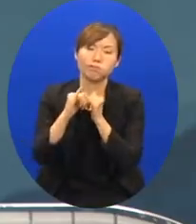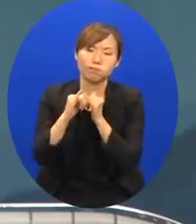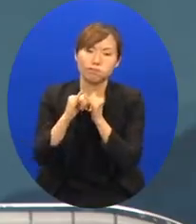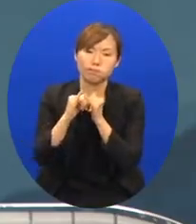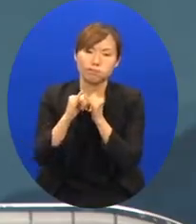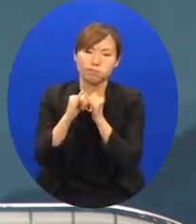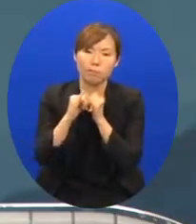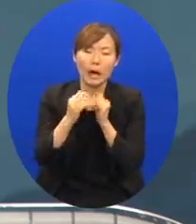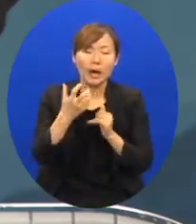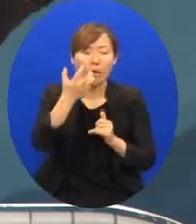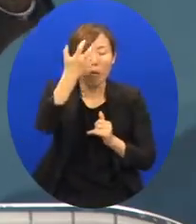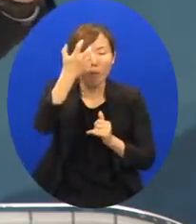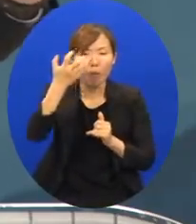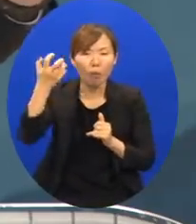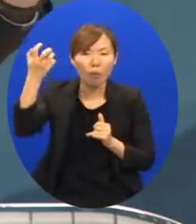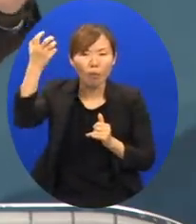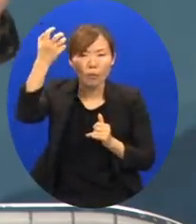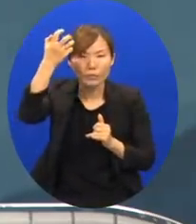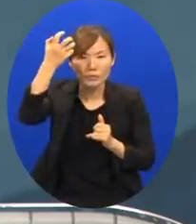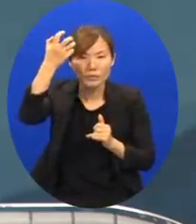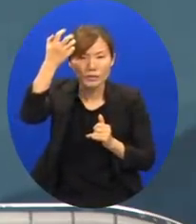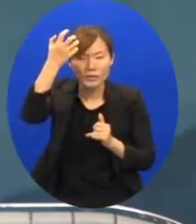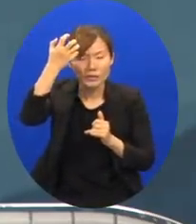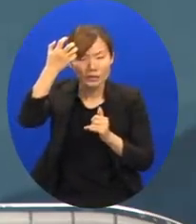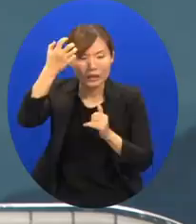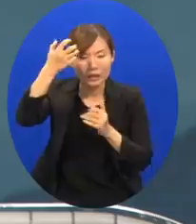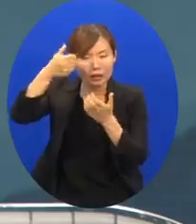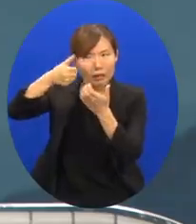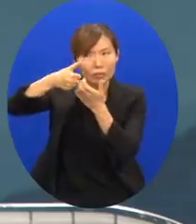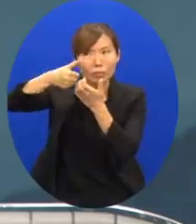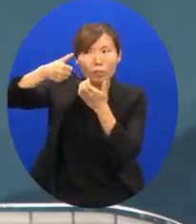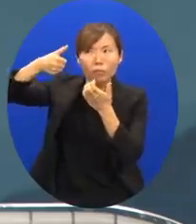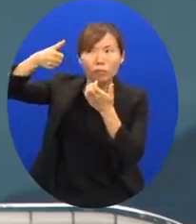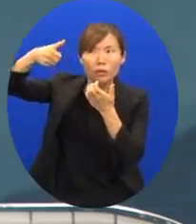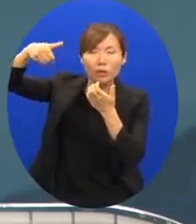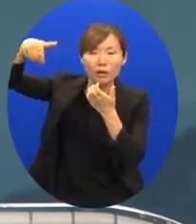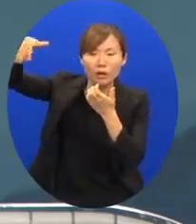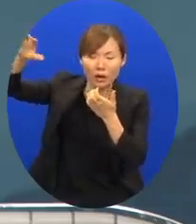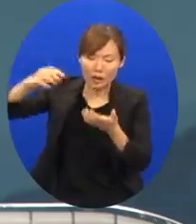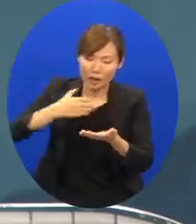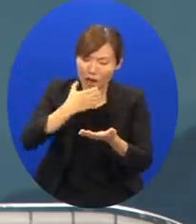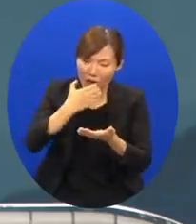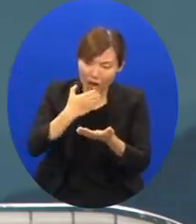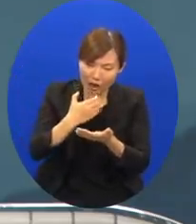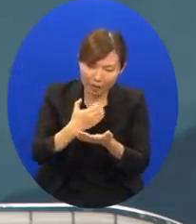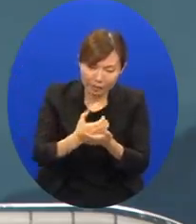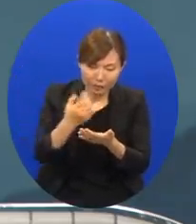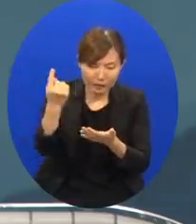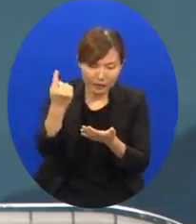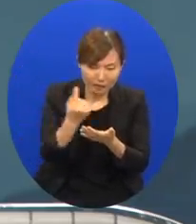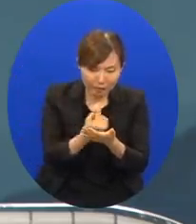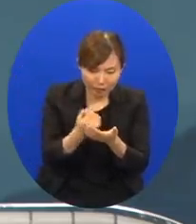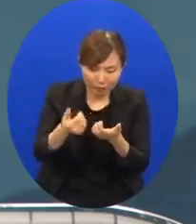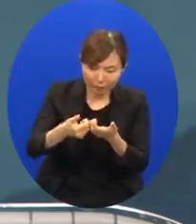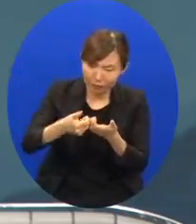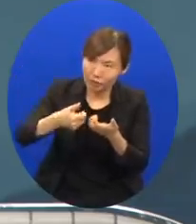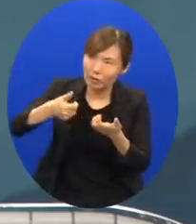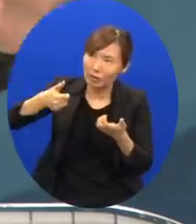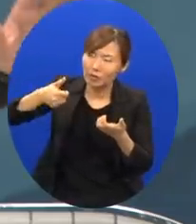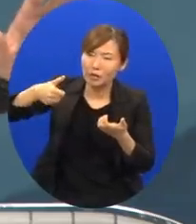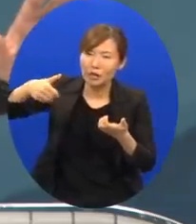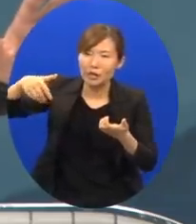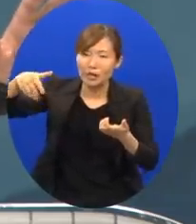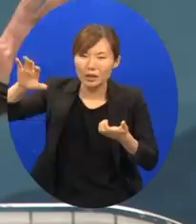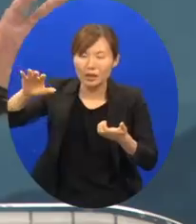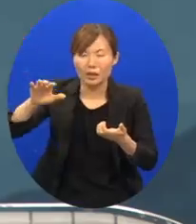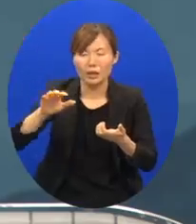영혼이 성령이 떠난다 내 속에서 성령의 감동과 성령의 임재가 떠나게 되는 끔찍한